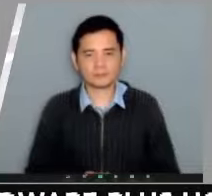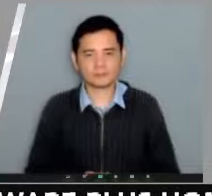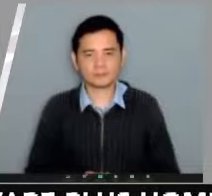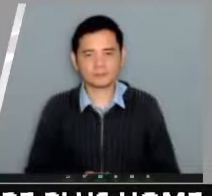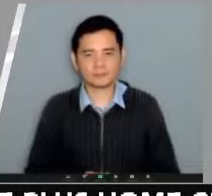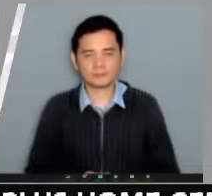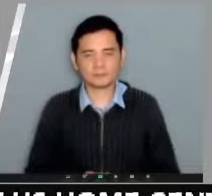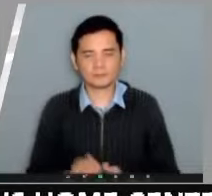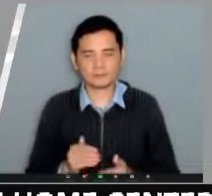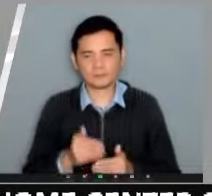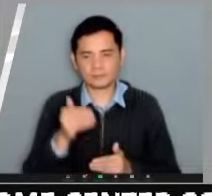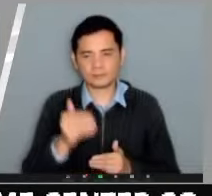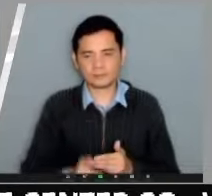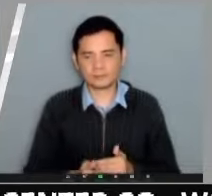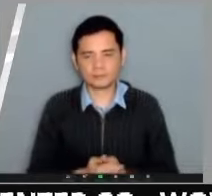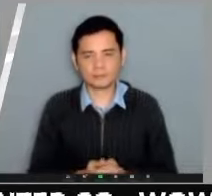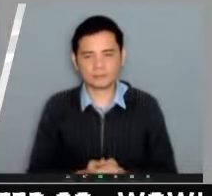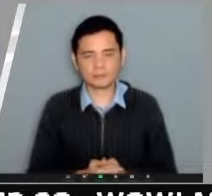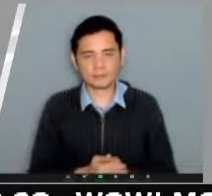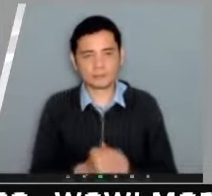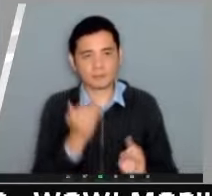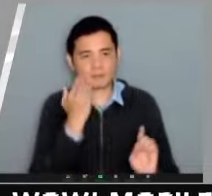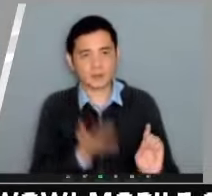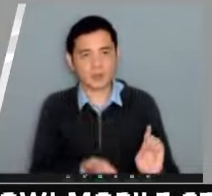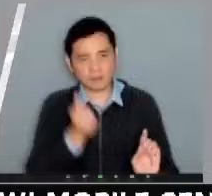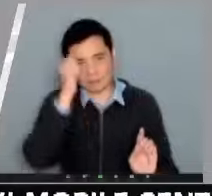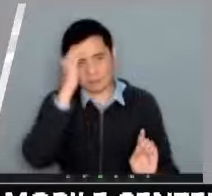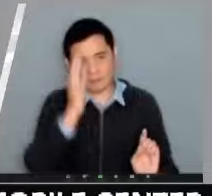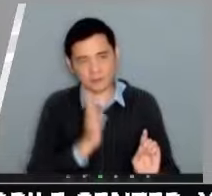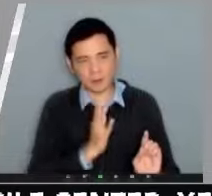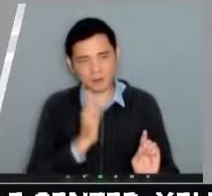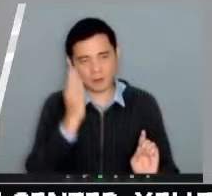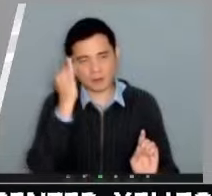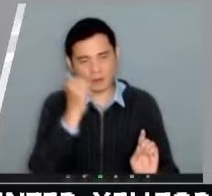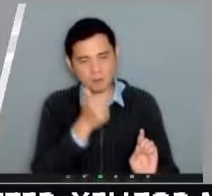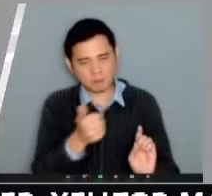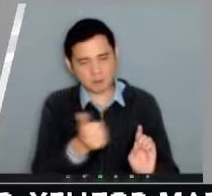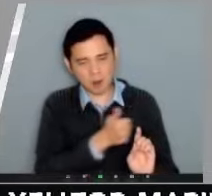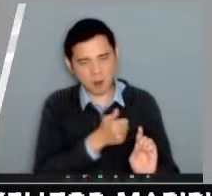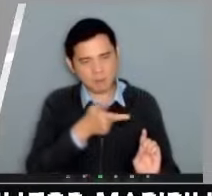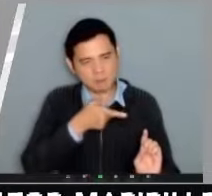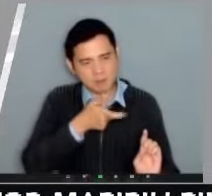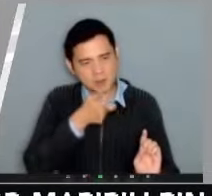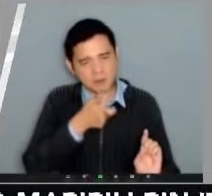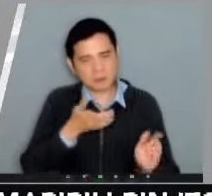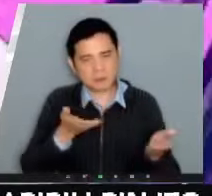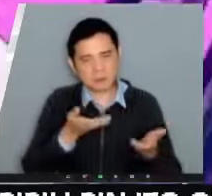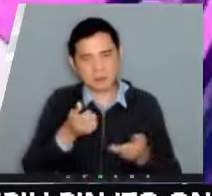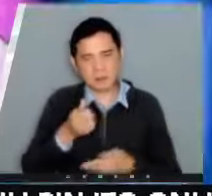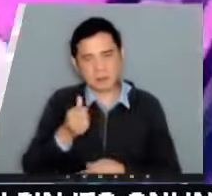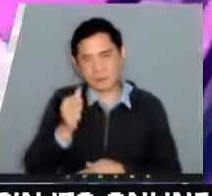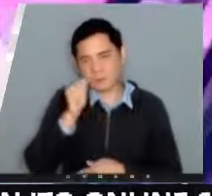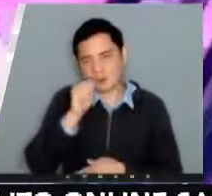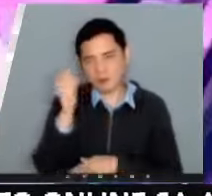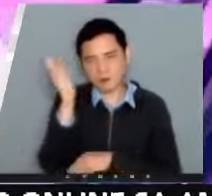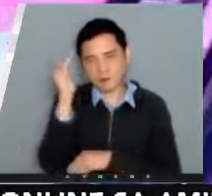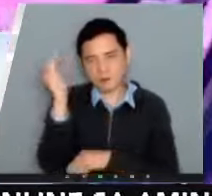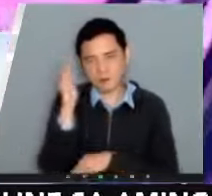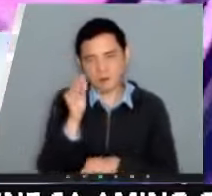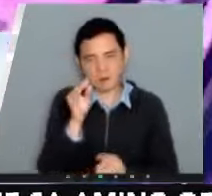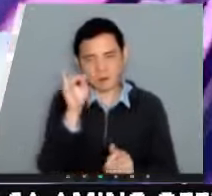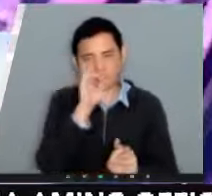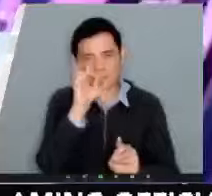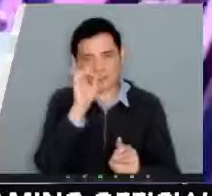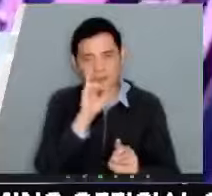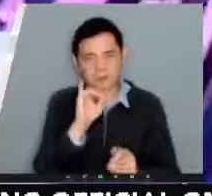Samantala, patay ang isang lalaki matapos pagbubugbugin at barilin sa labas ng isang bar sa Iloilo. Sa kuha ng CCTV, makikita ang